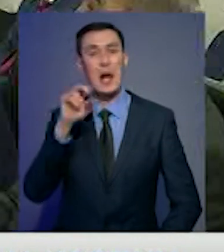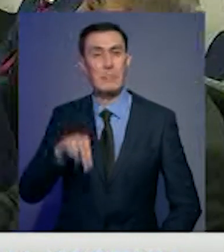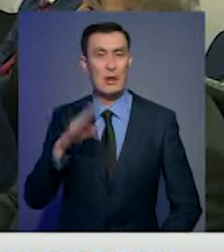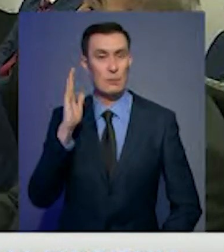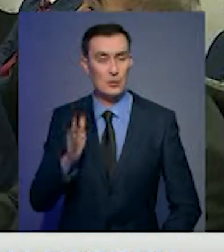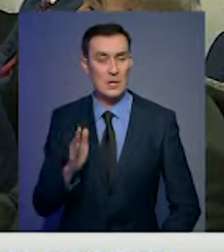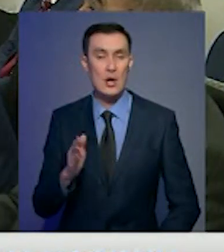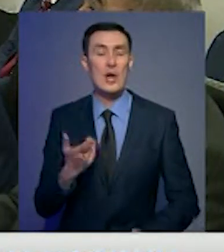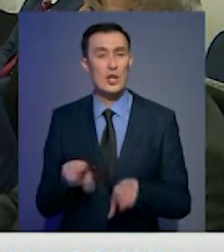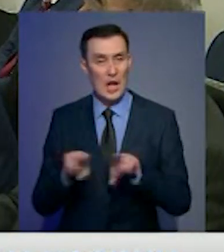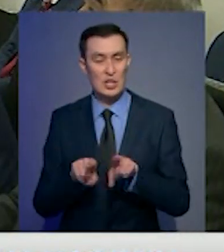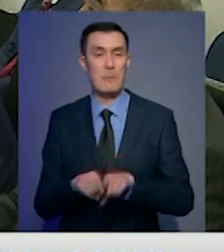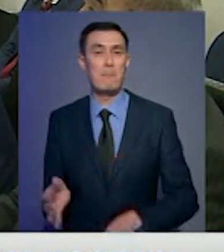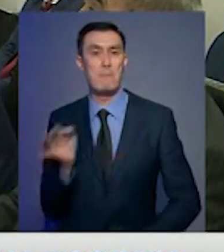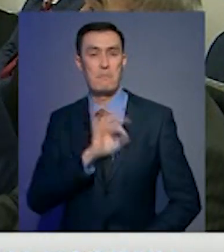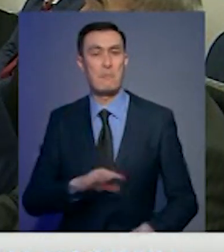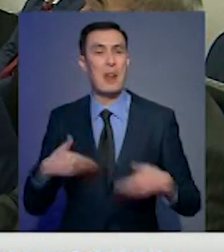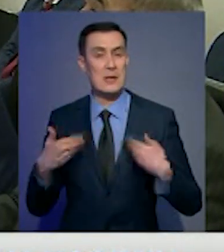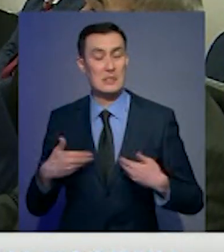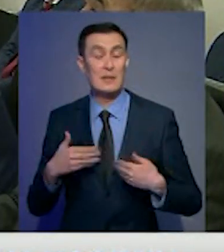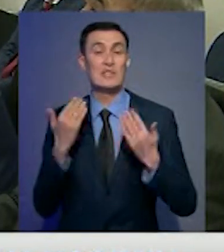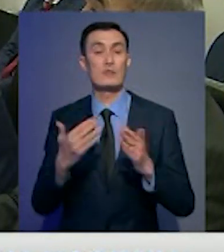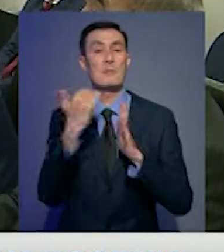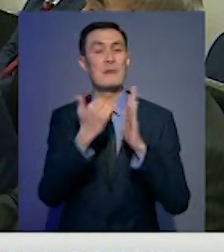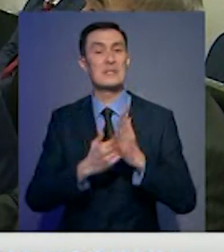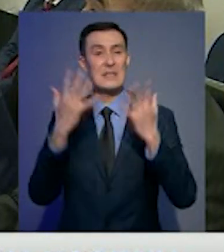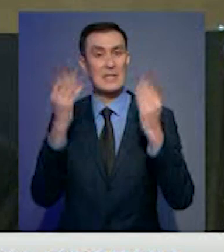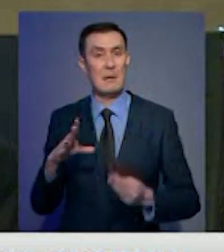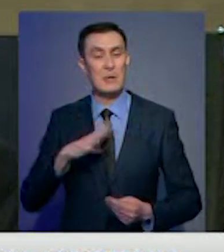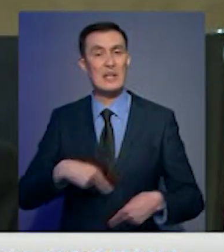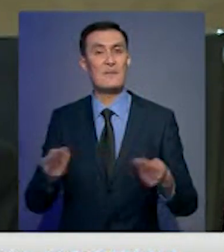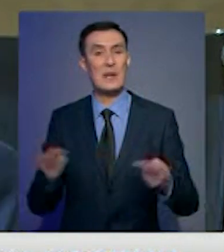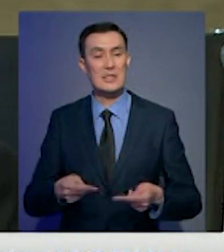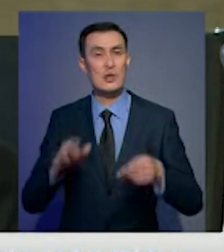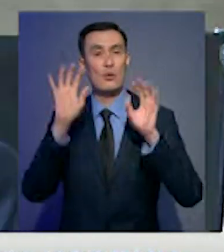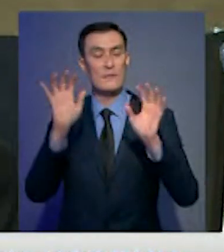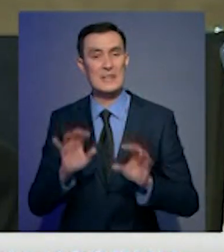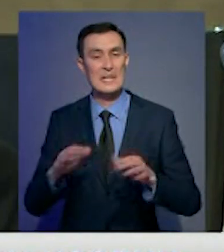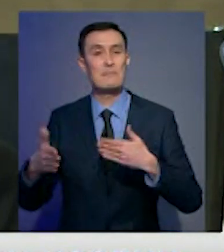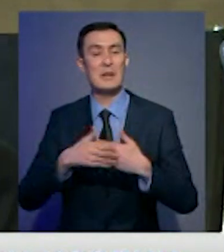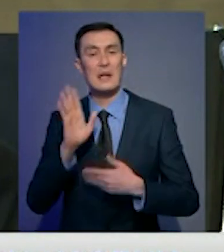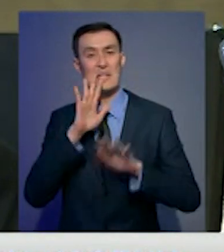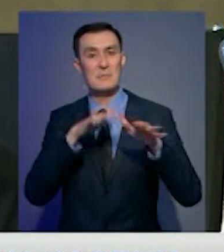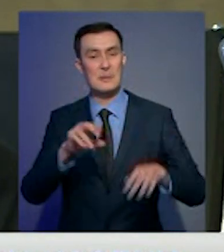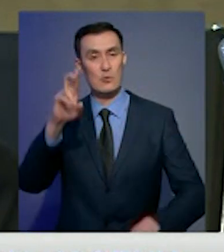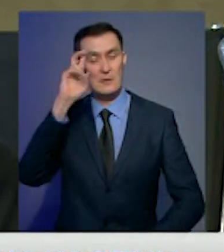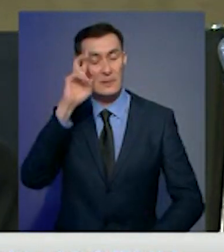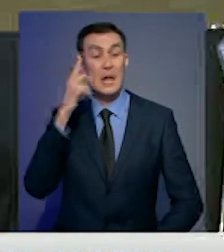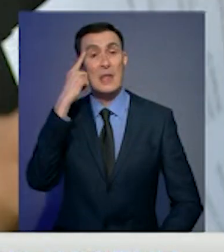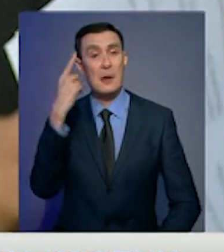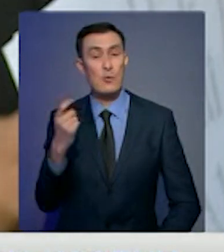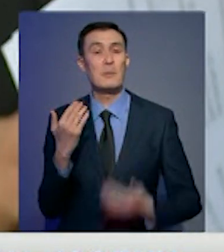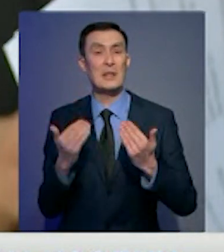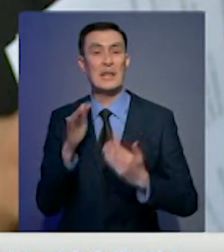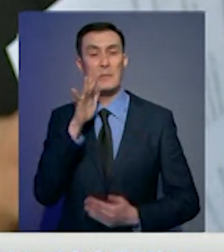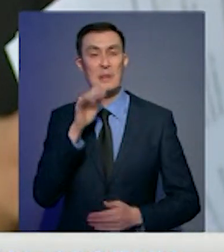будет не менее продуктивной. Кроме того, на повестке дня стоял вопрос ратификации конвенции прикаспийскими странами. Напомню, на